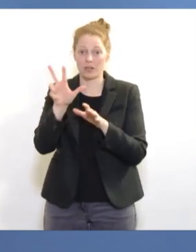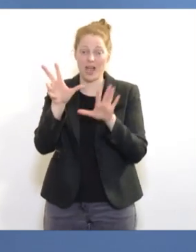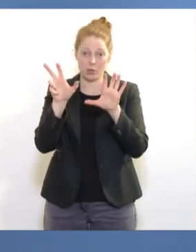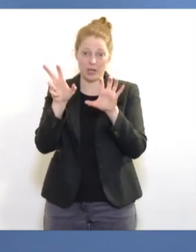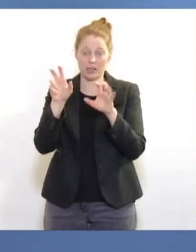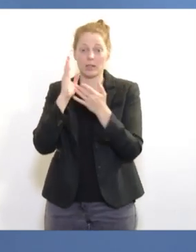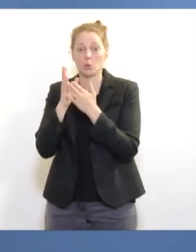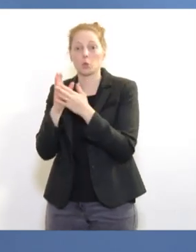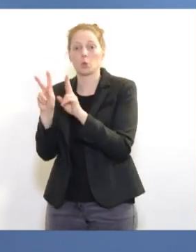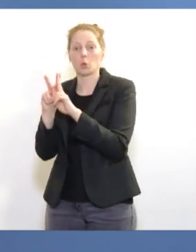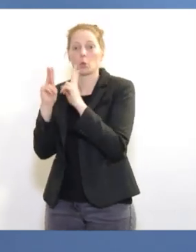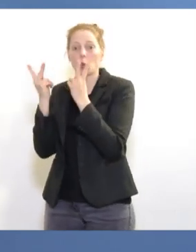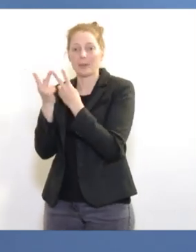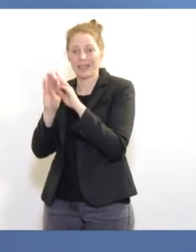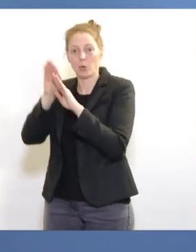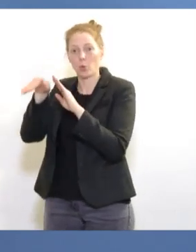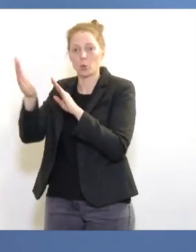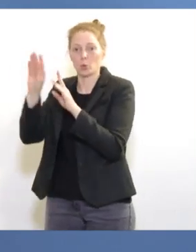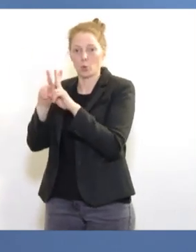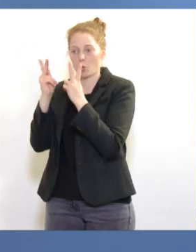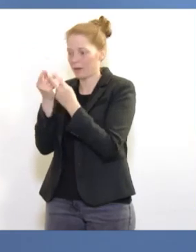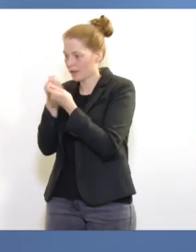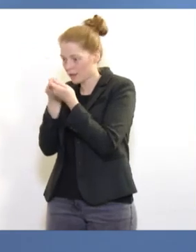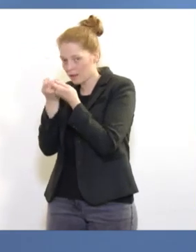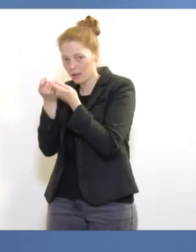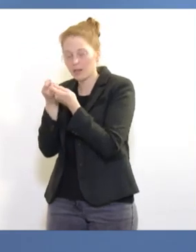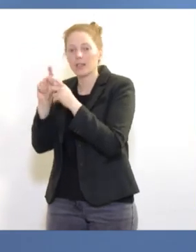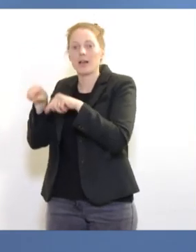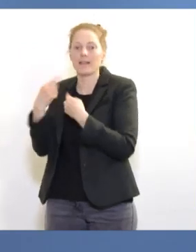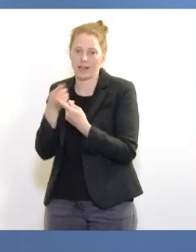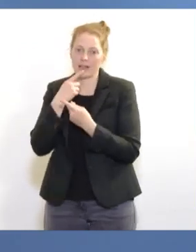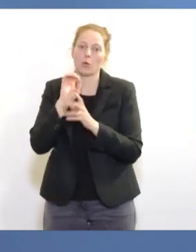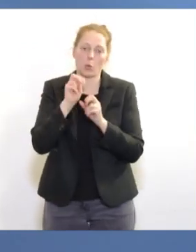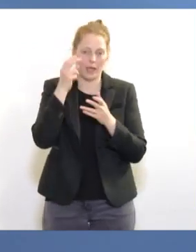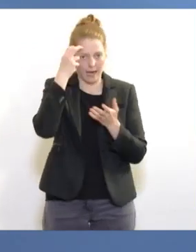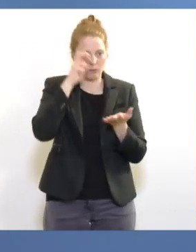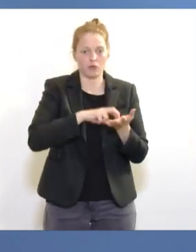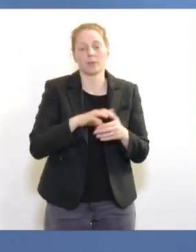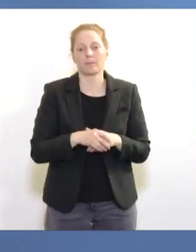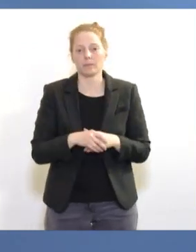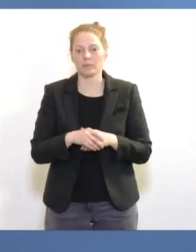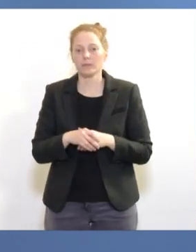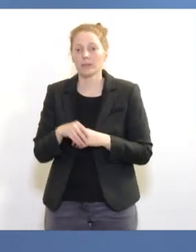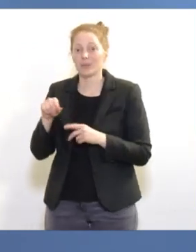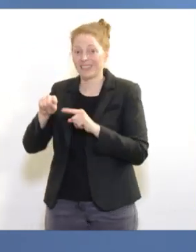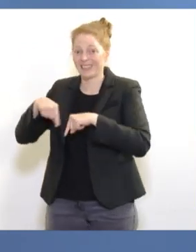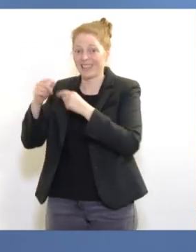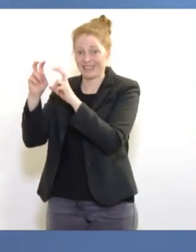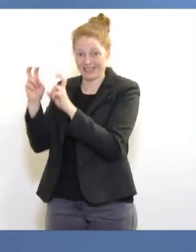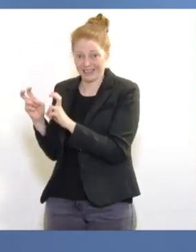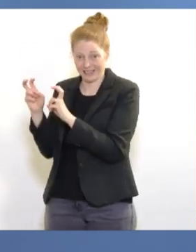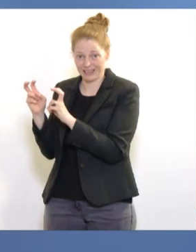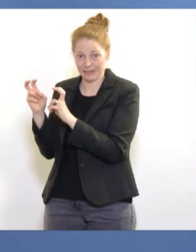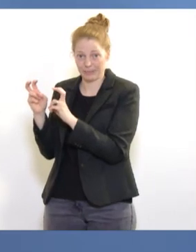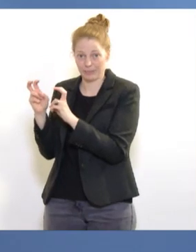durch den Konjunkturkomitee muss geschleust gehen, ehe sie können deblockiert gehen. Den nächsten Konjunkturkomitee als